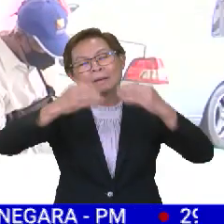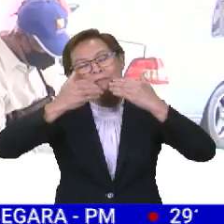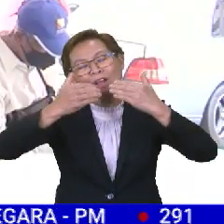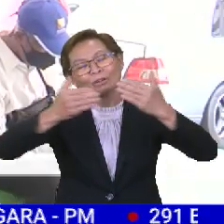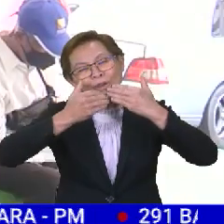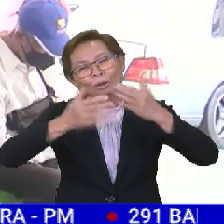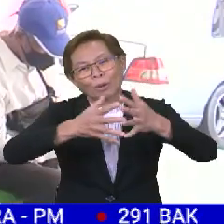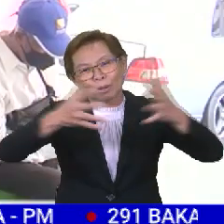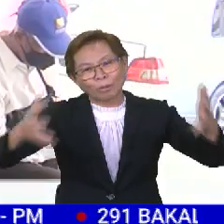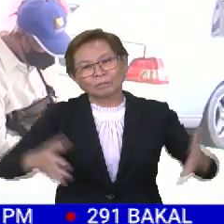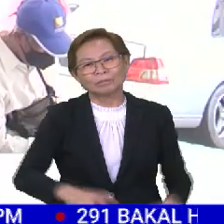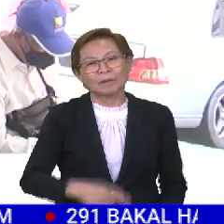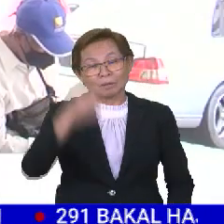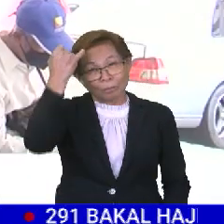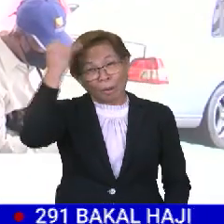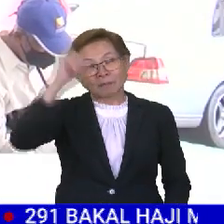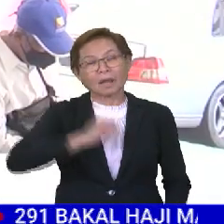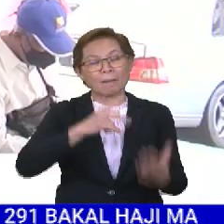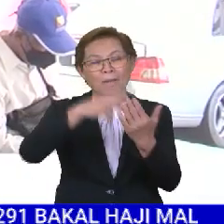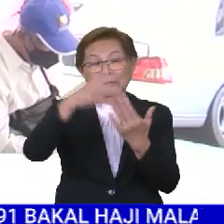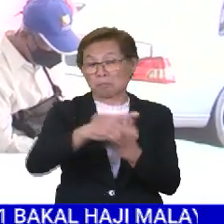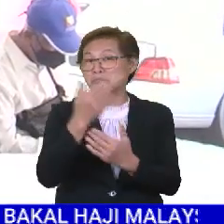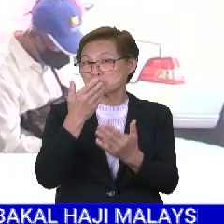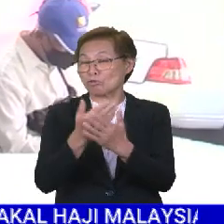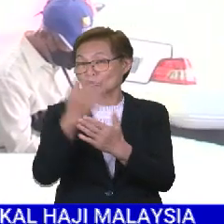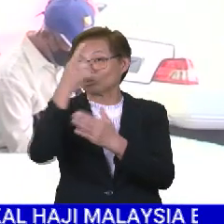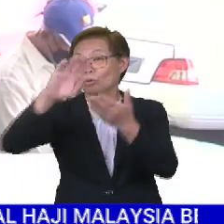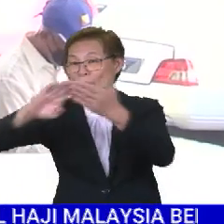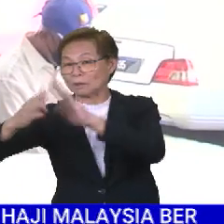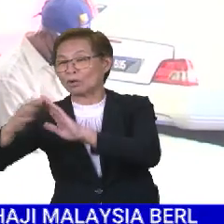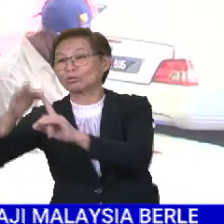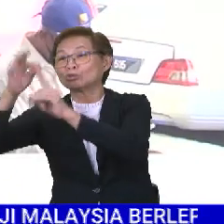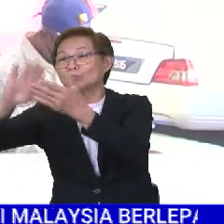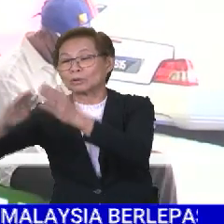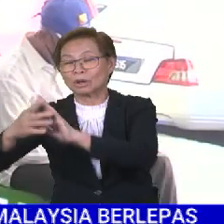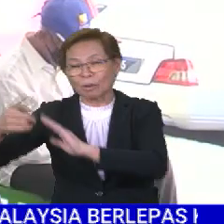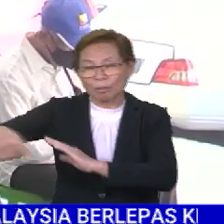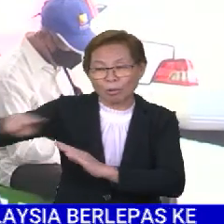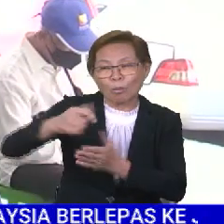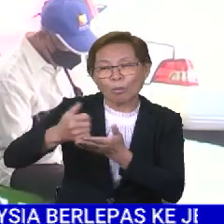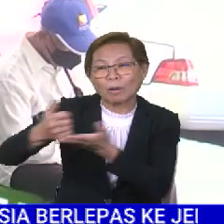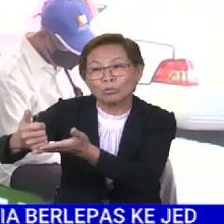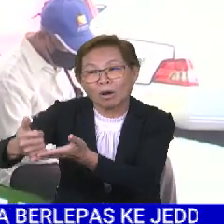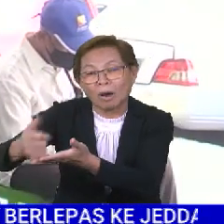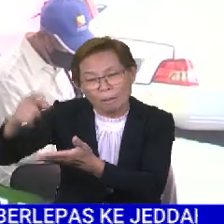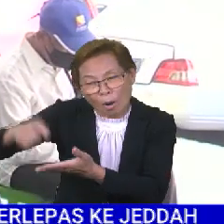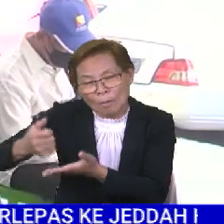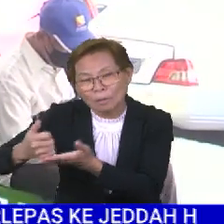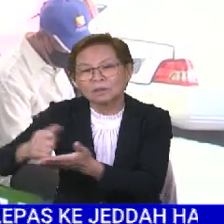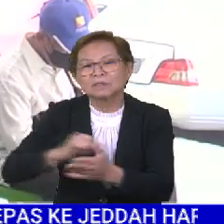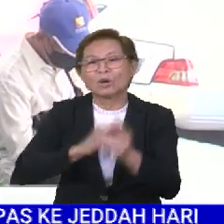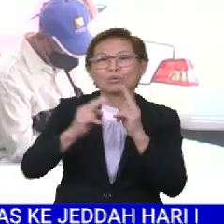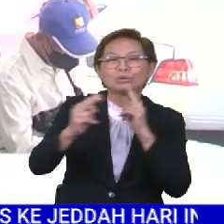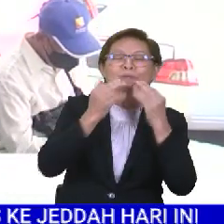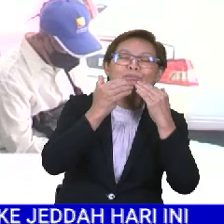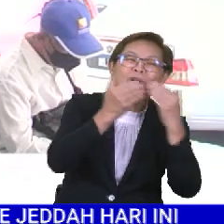saya, ini adalah satu program yang baik untuk penduduk, khususnya masyarakat yang memerlukan bantuan. Dan bagi pihak, sekali lagi bagi pihak penduduk, saya ucapkan terima kasih